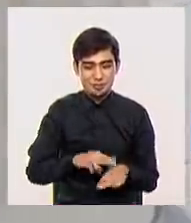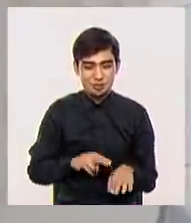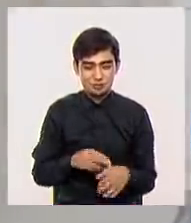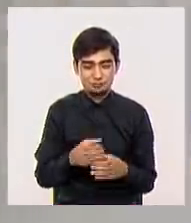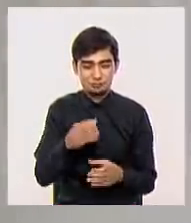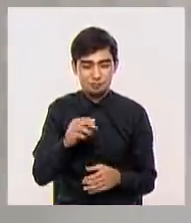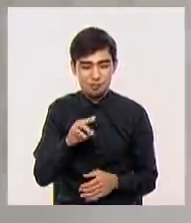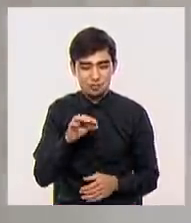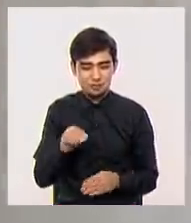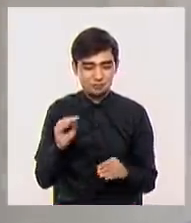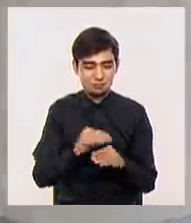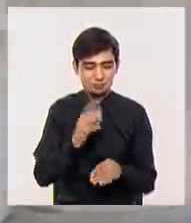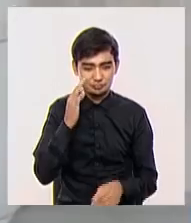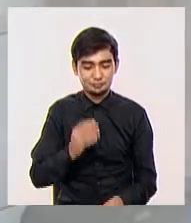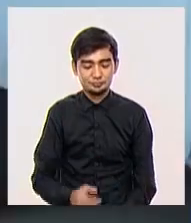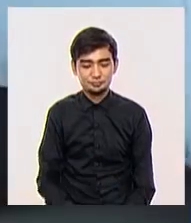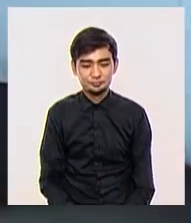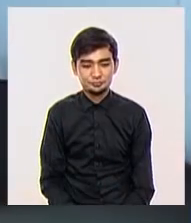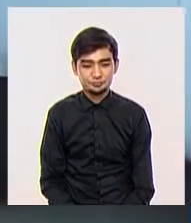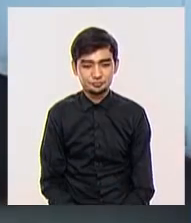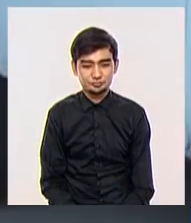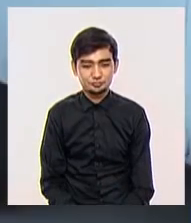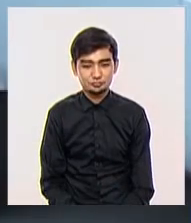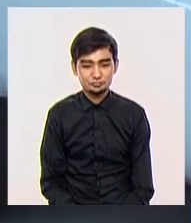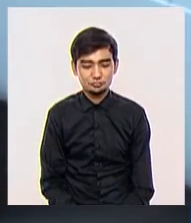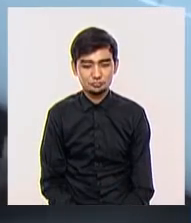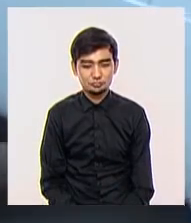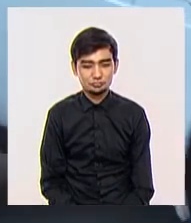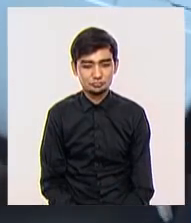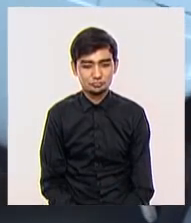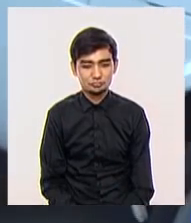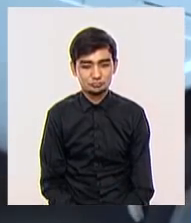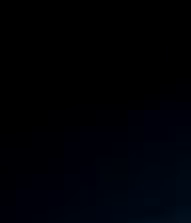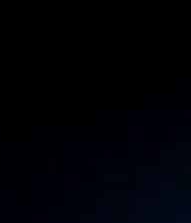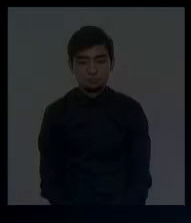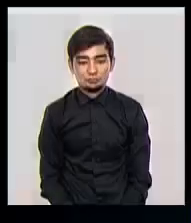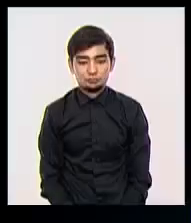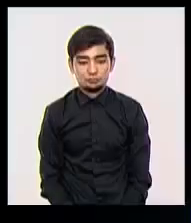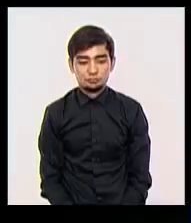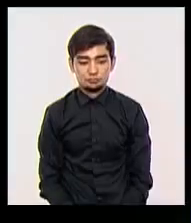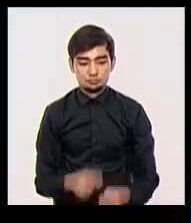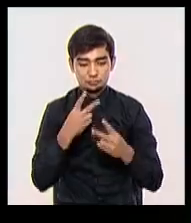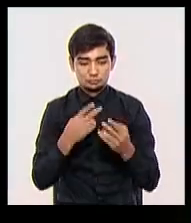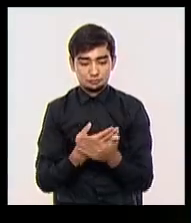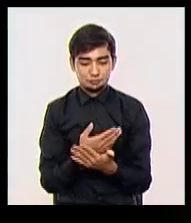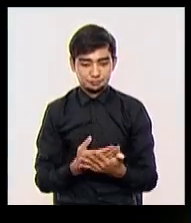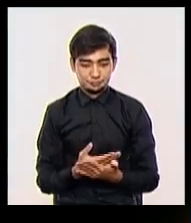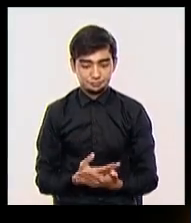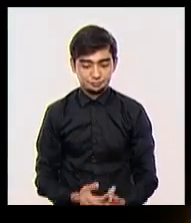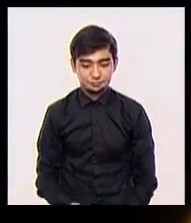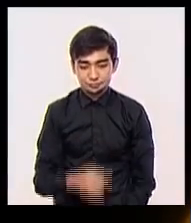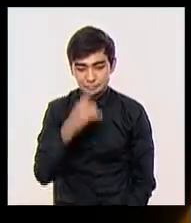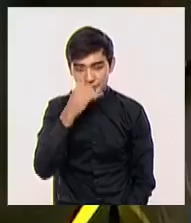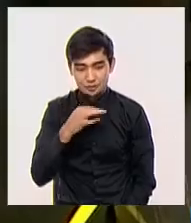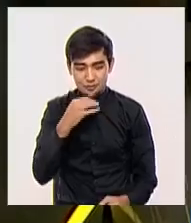бекеттері орнатылмақ. Жанар Құжанова, Жанат Молдашева, Абай Нұржанұлы, Информбюро. Тікелей эфирде Информбюро.